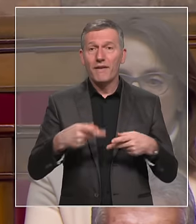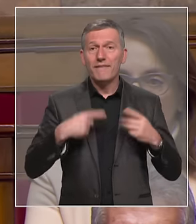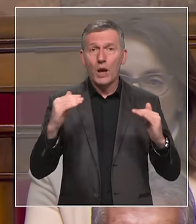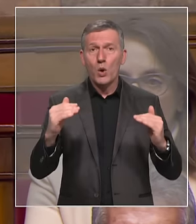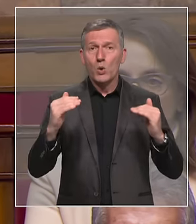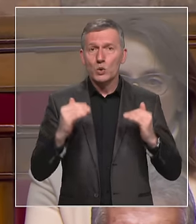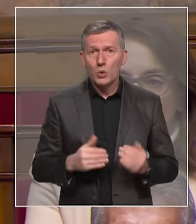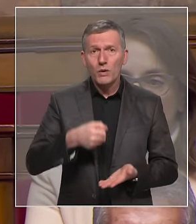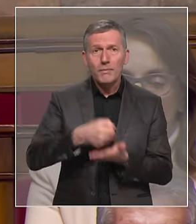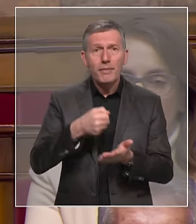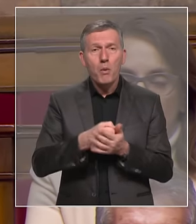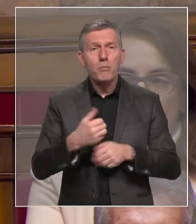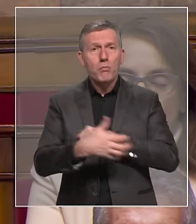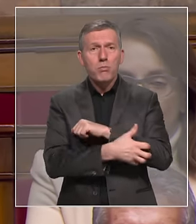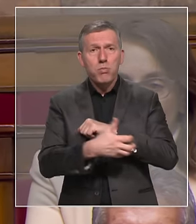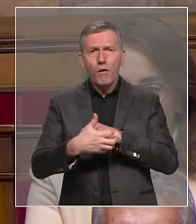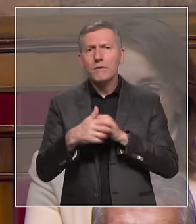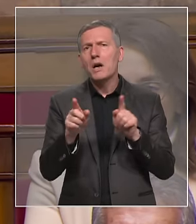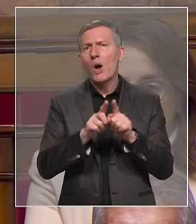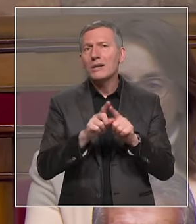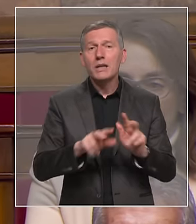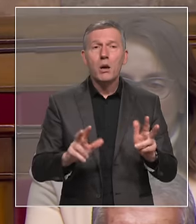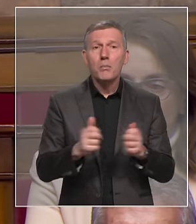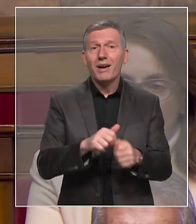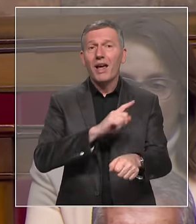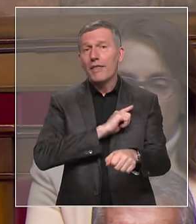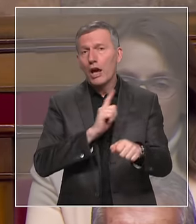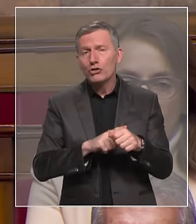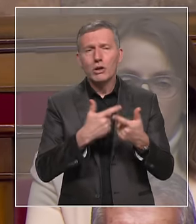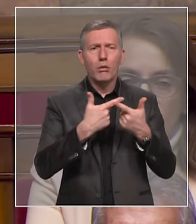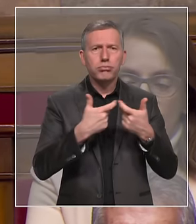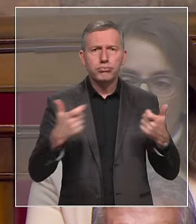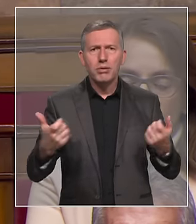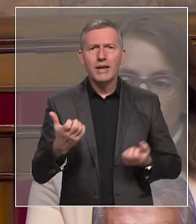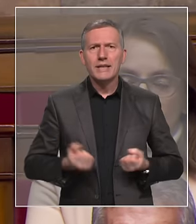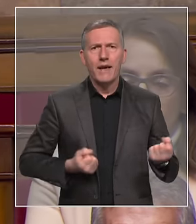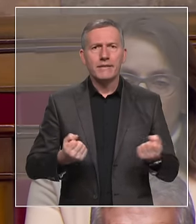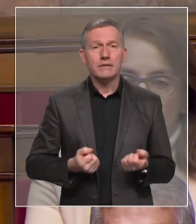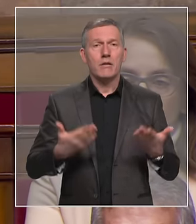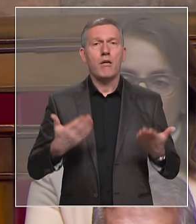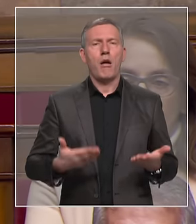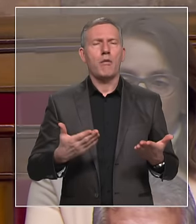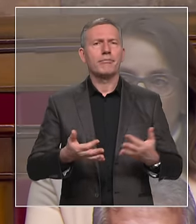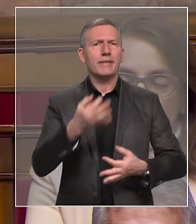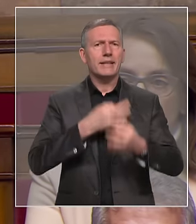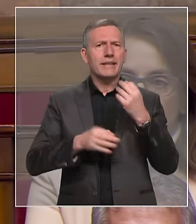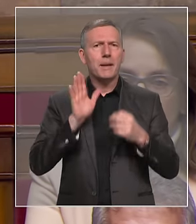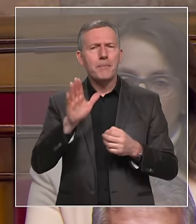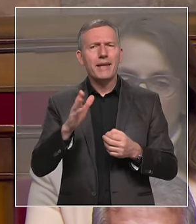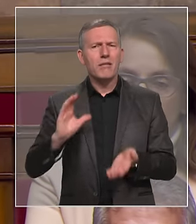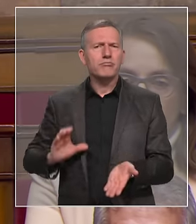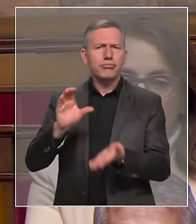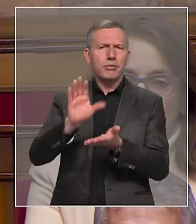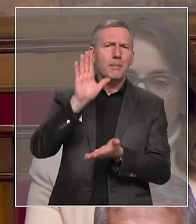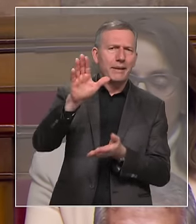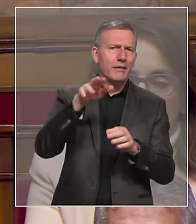de pauvreté. Je pourrais également citer le prix de l'énergie et de certains services. Aujourd'hui, on nous dit que l'octroi de mer serait une des